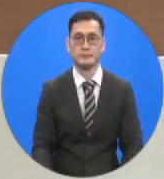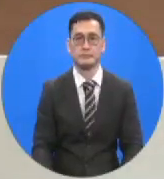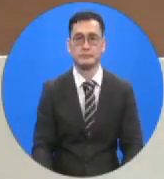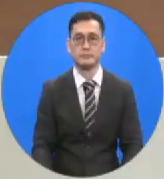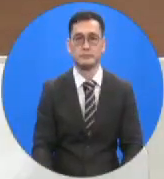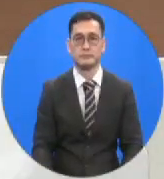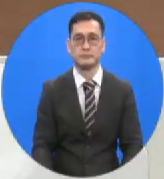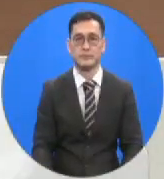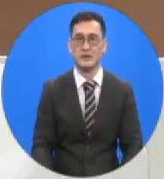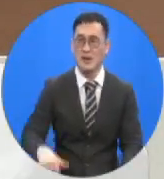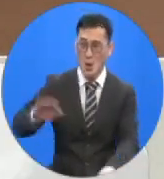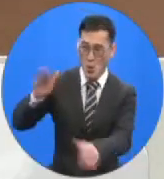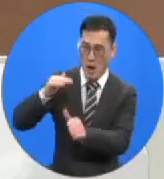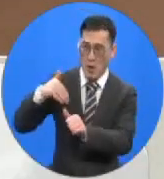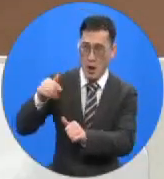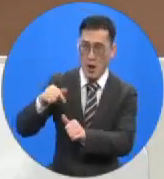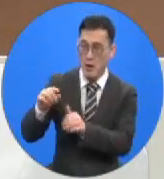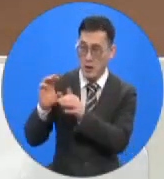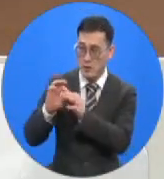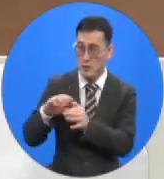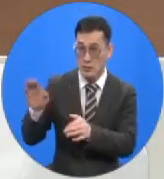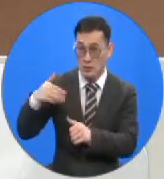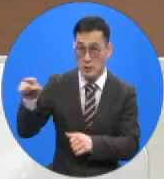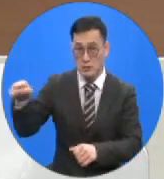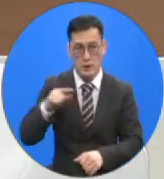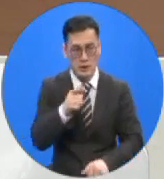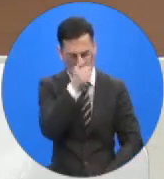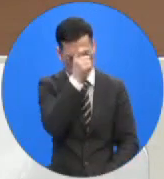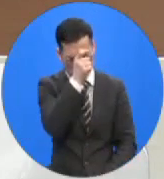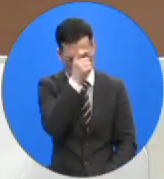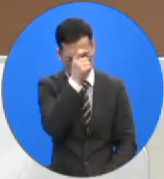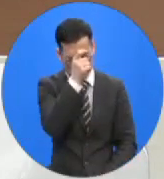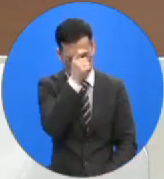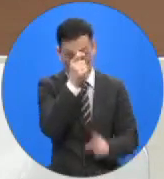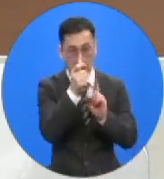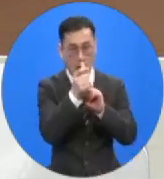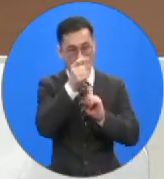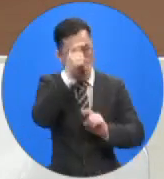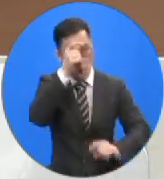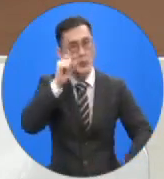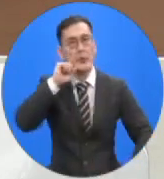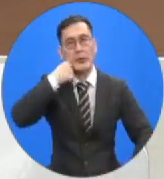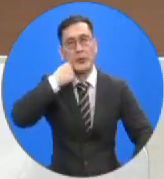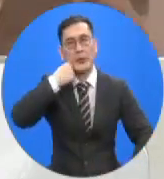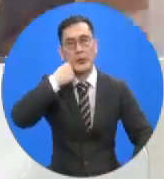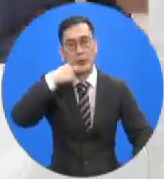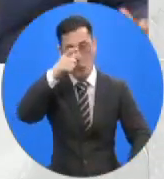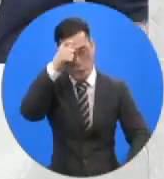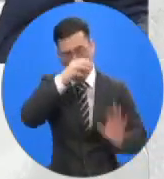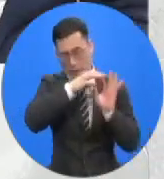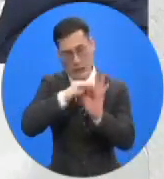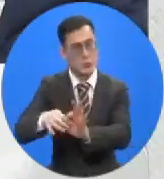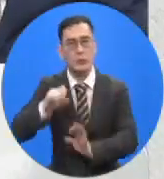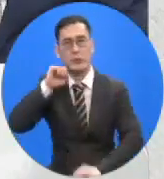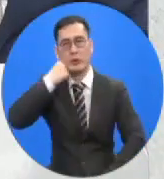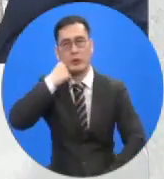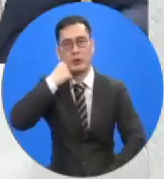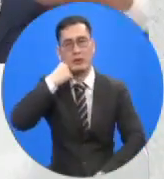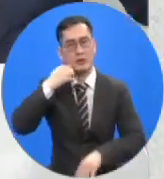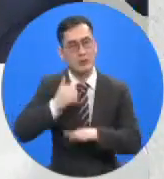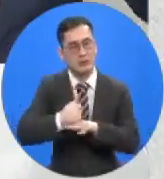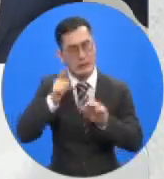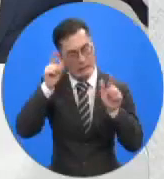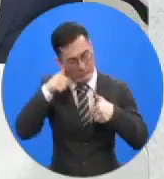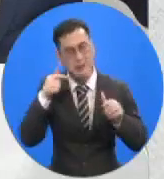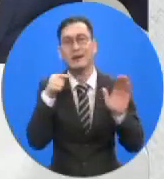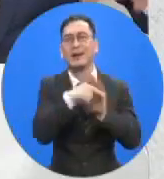도저히 피해갈 수 없는 장맛비가 계속 내리고 있다 보니까 어쩔 수 없이 나오는 형국이 된 것 같고요. 젊었을 때 뭐